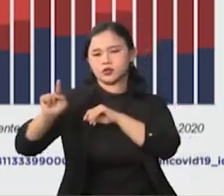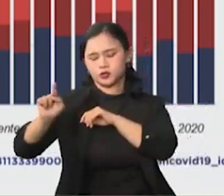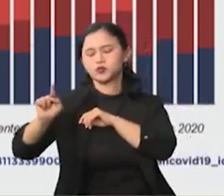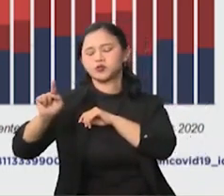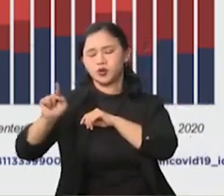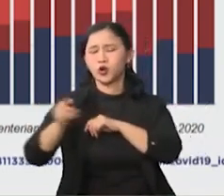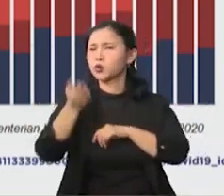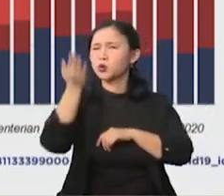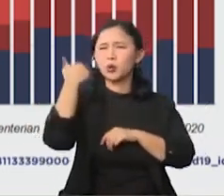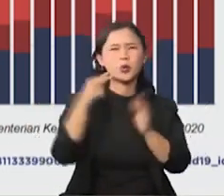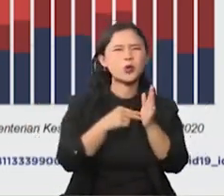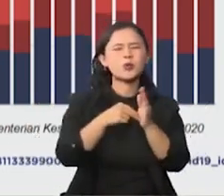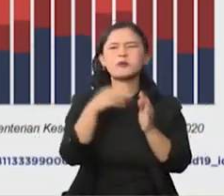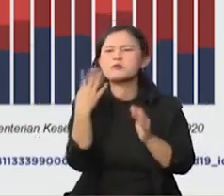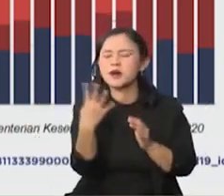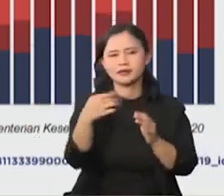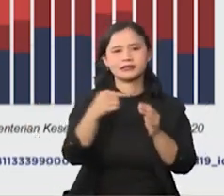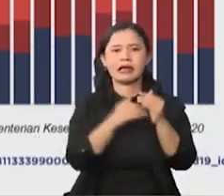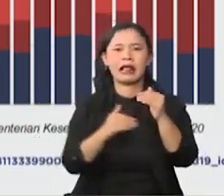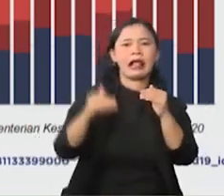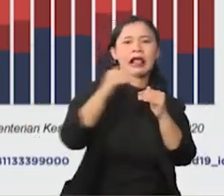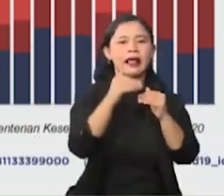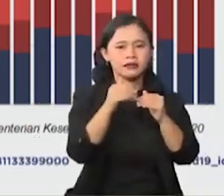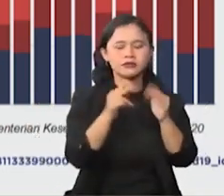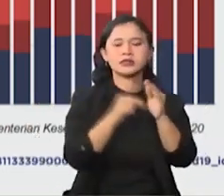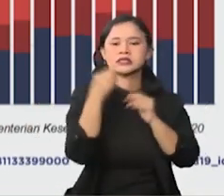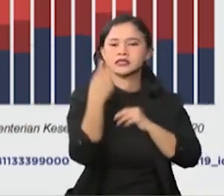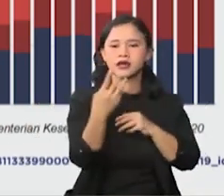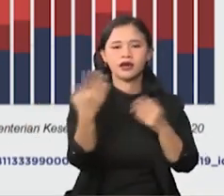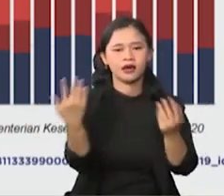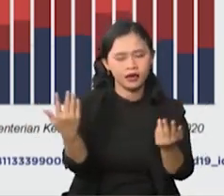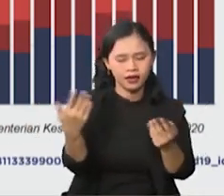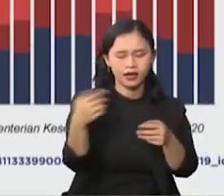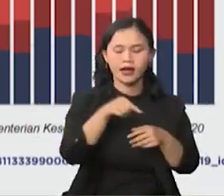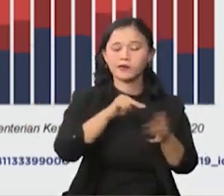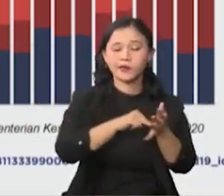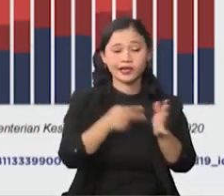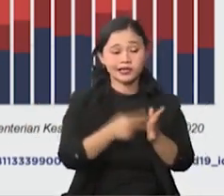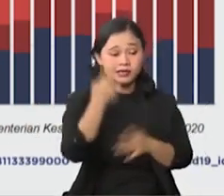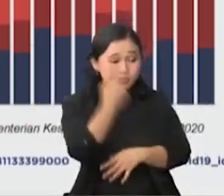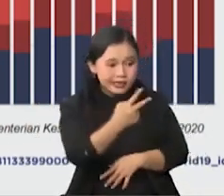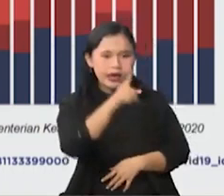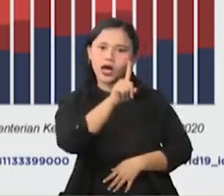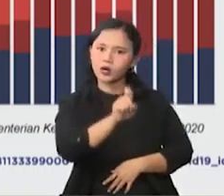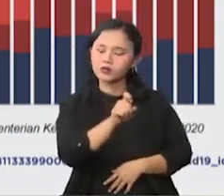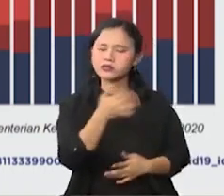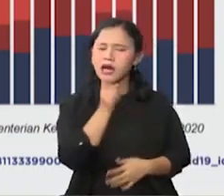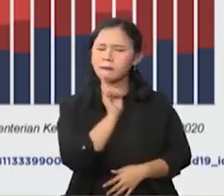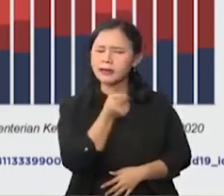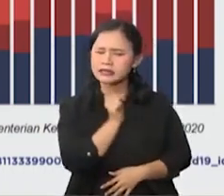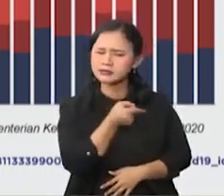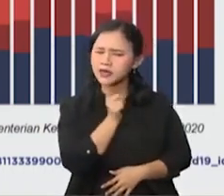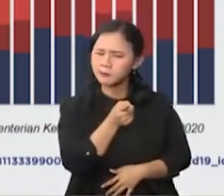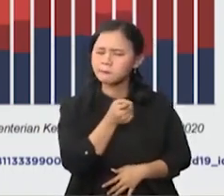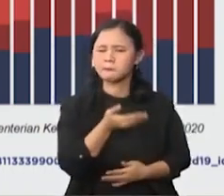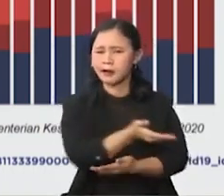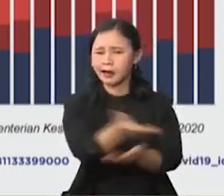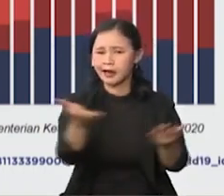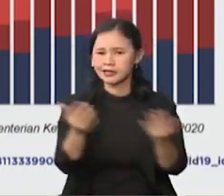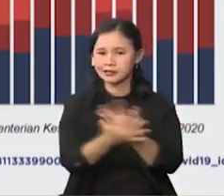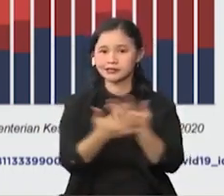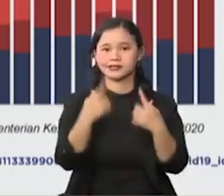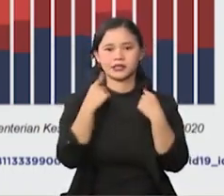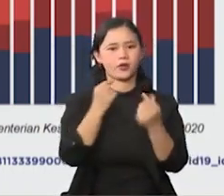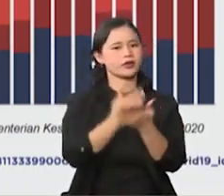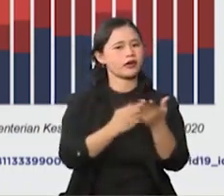ini dulunya peringkat empat sekarang menjadi peringkat ketiga ini perlu menjadi perhatian seluruh masyarakat di Jawa